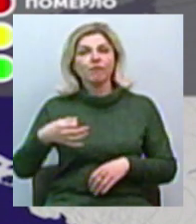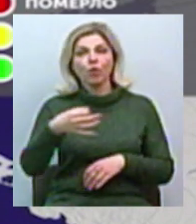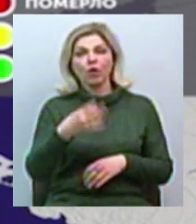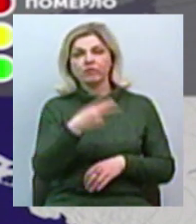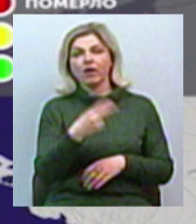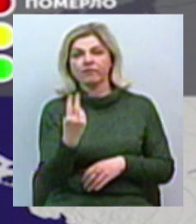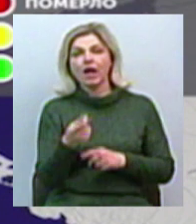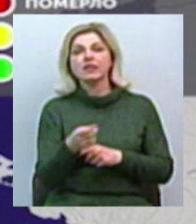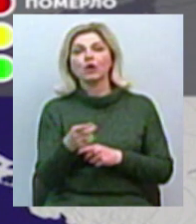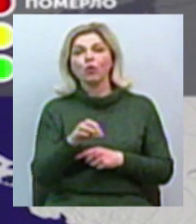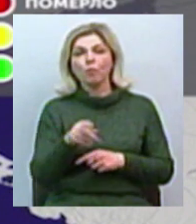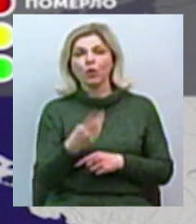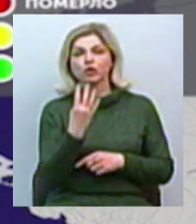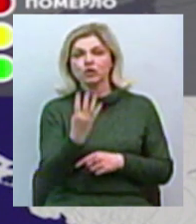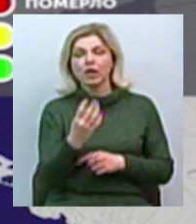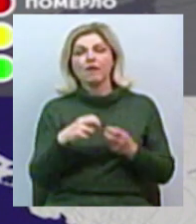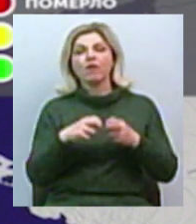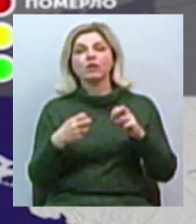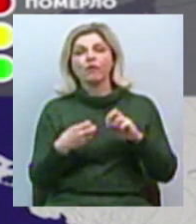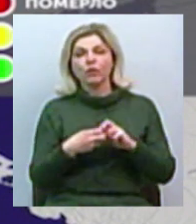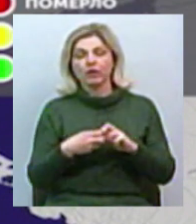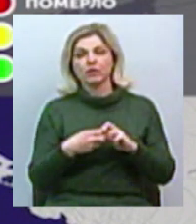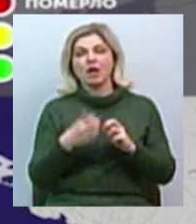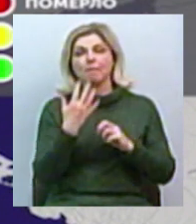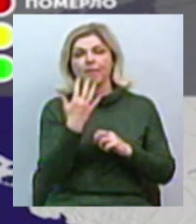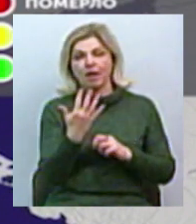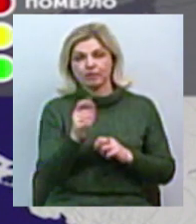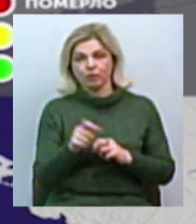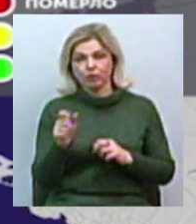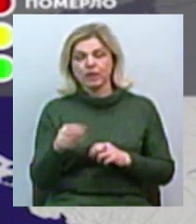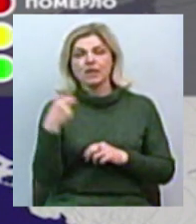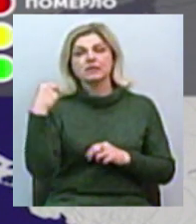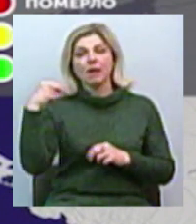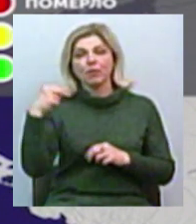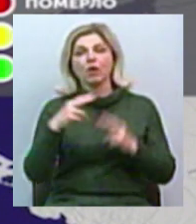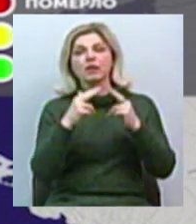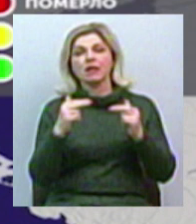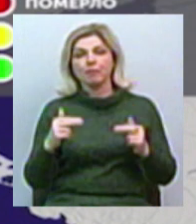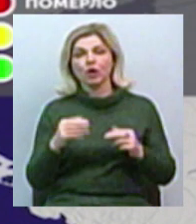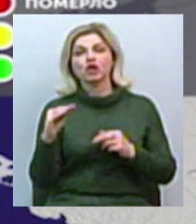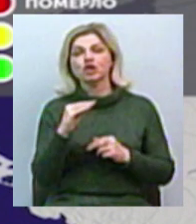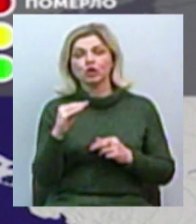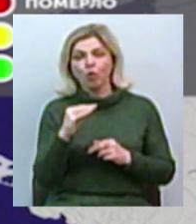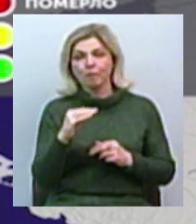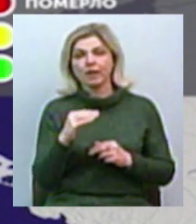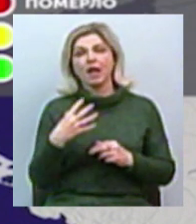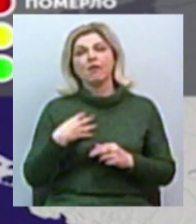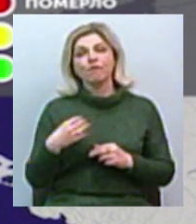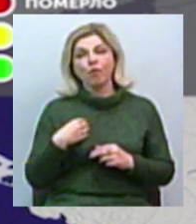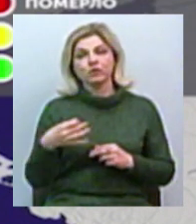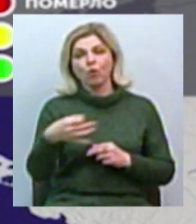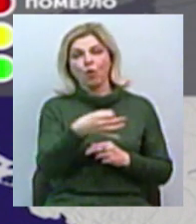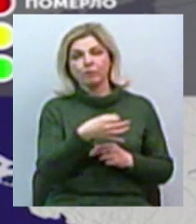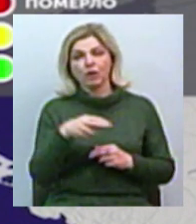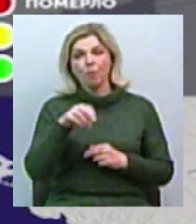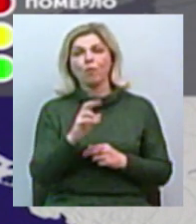на Тернопільщині – 4, в Івано-Франківській області – 5, у Запорізькій, Дніпропетровській, Житомирській, Львівській областях –